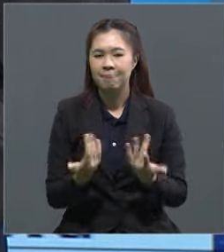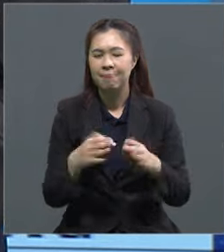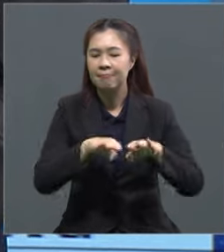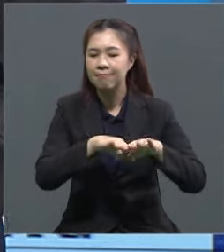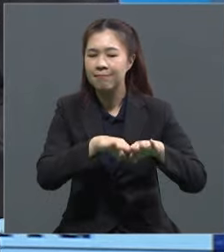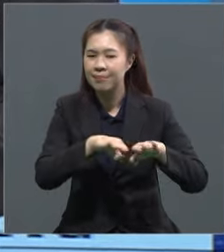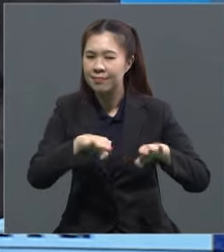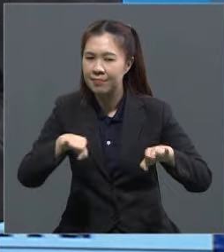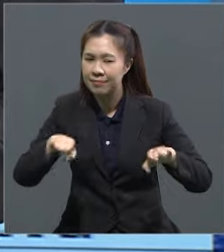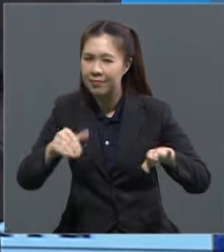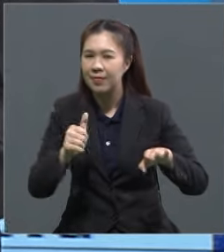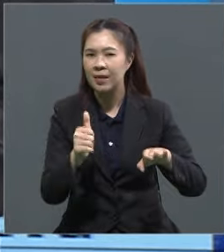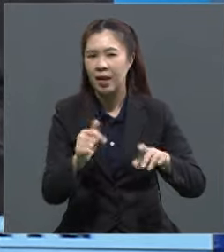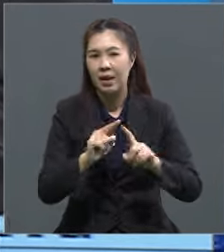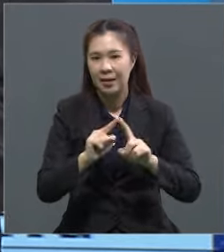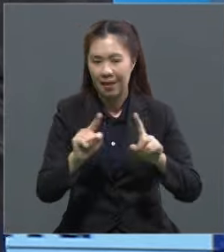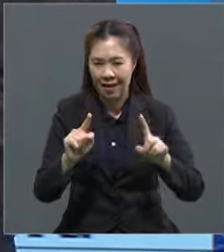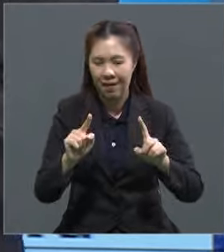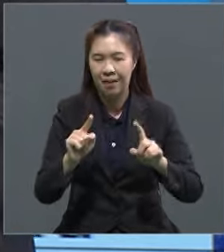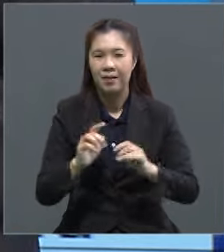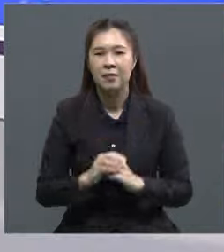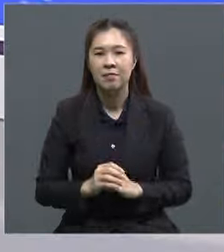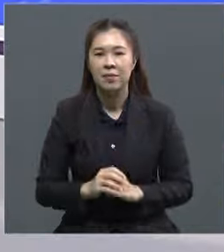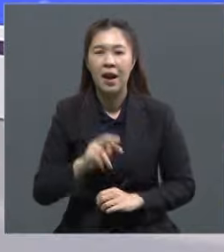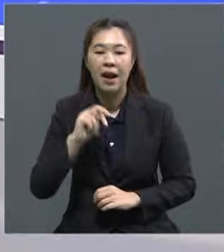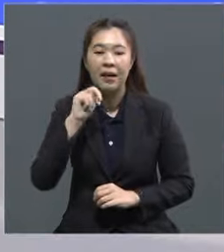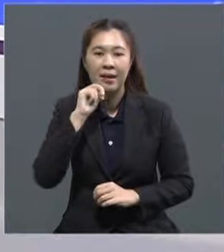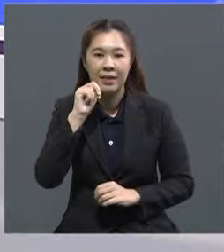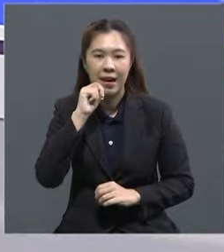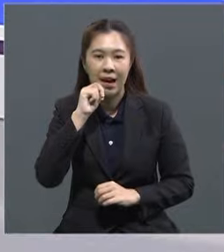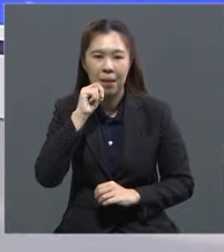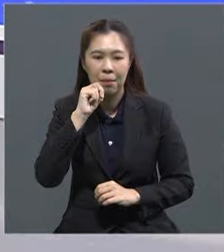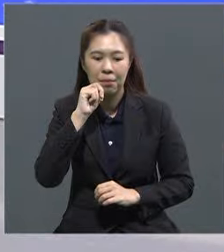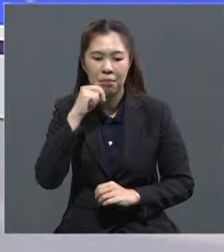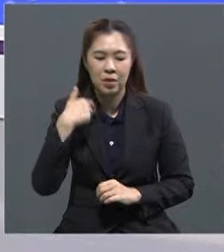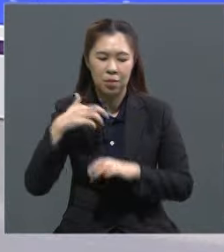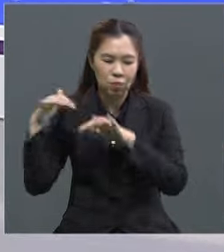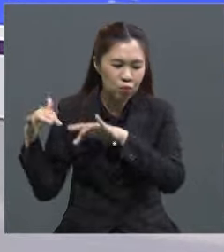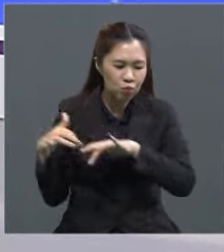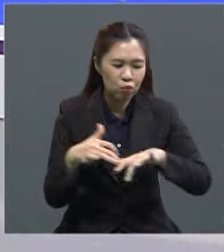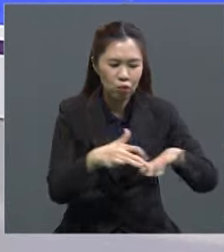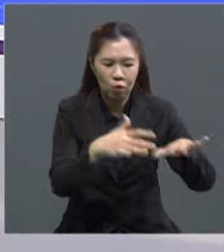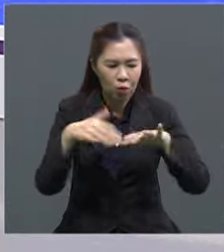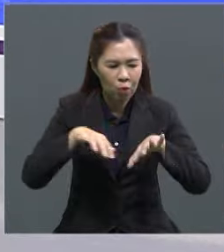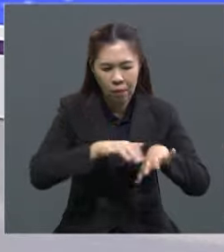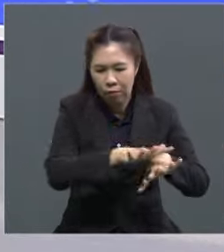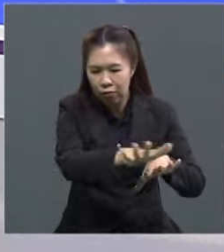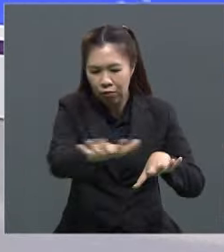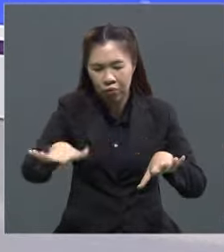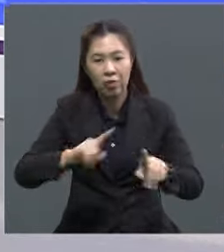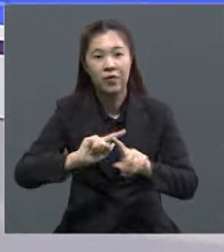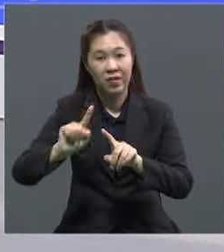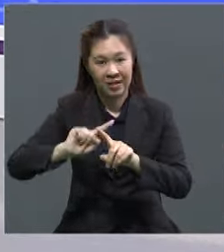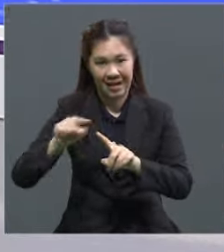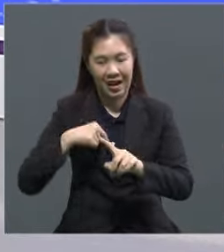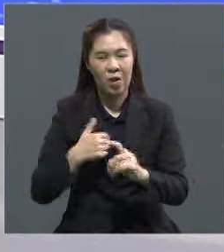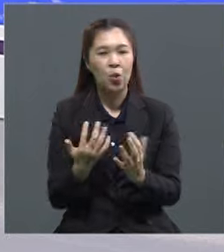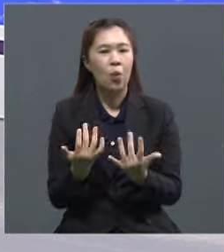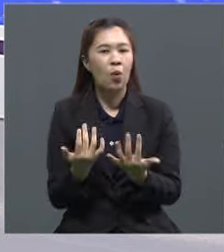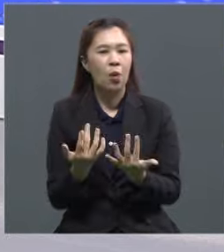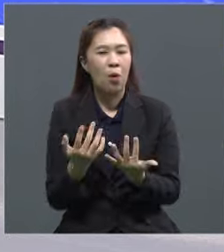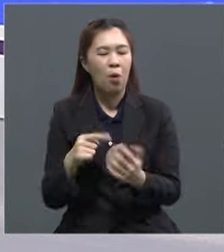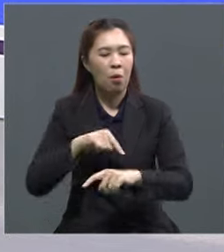หนึงแต่อย่างที่ผมนำเรียนครับว่าน้ำที่เข้าไปในทุ่งต่างๆเหล่านั้นเนี่ยมันจะต้องรอระยะเวลาที่ให้น้ำ